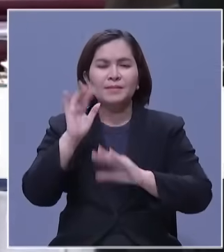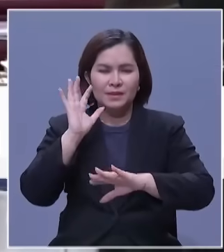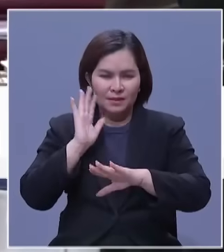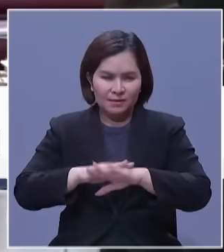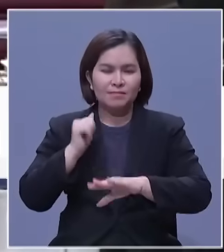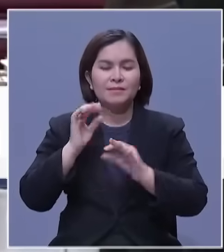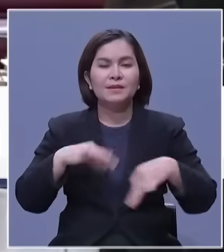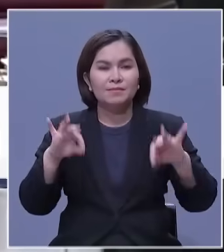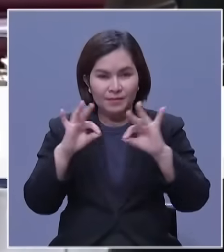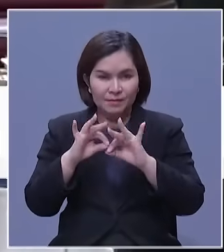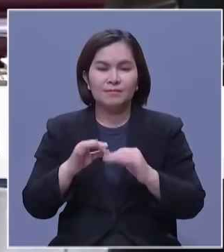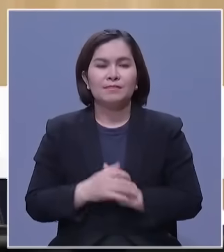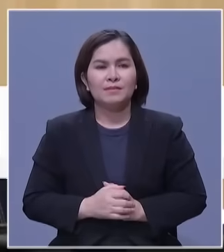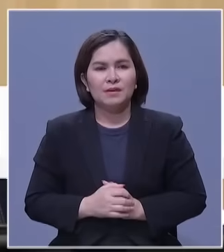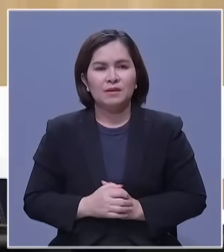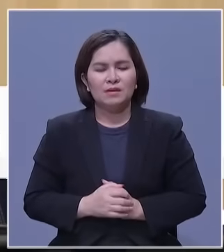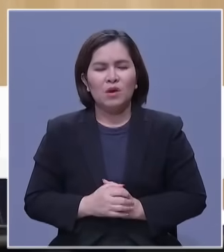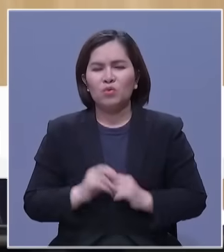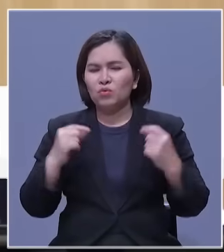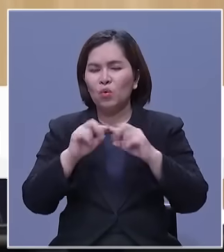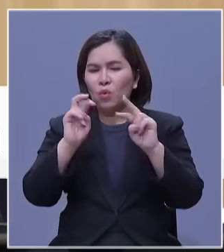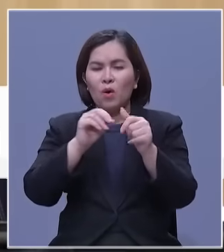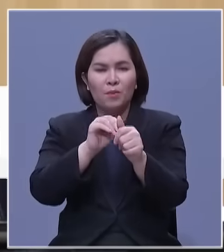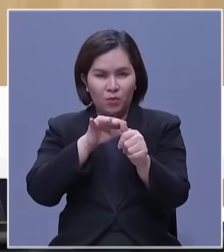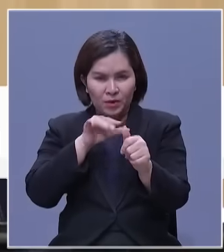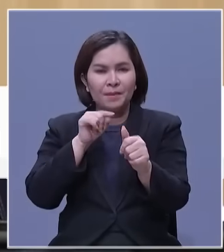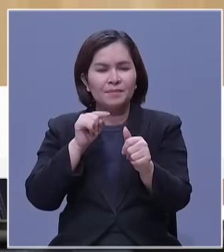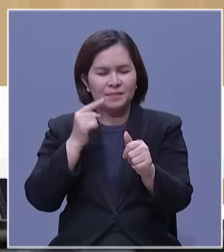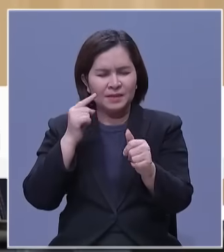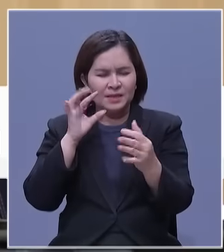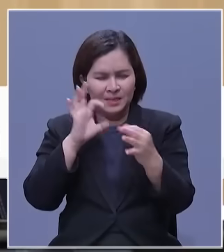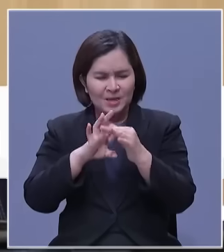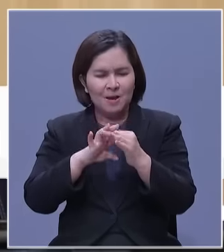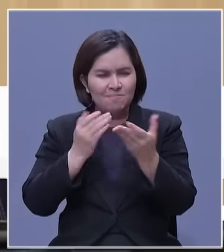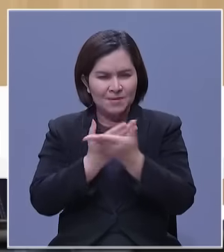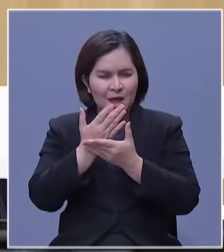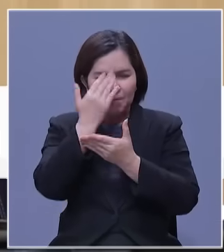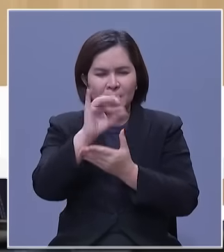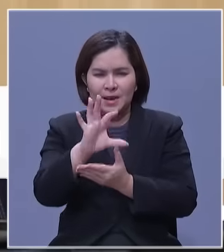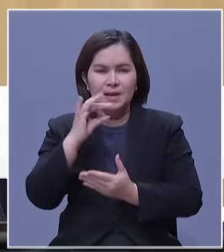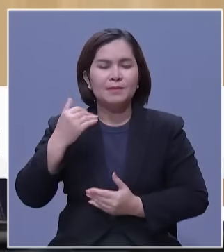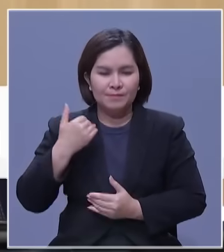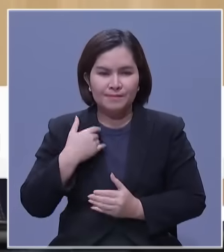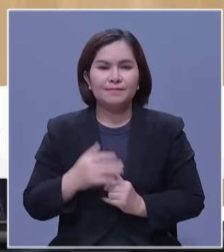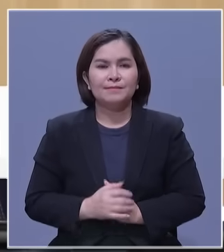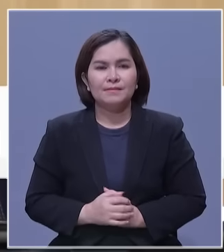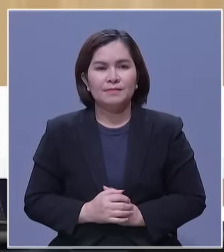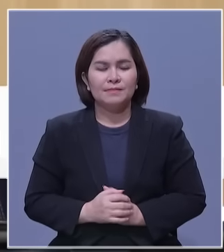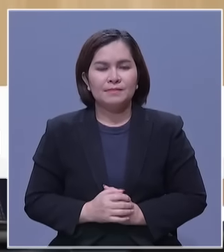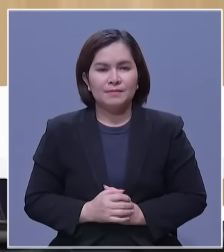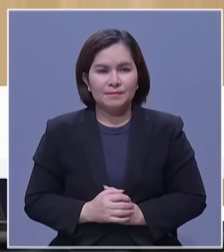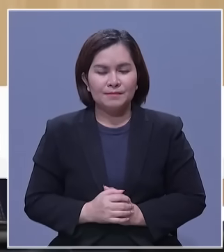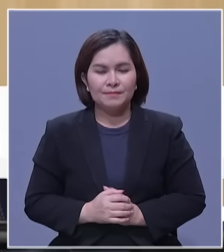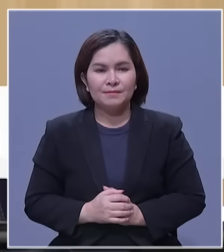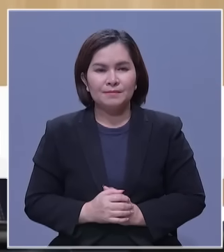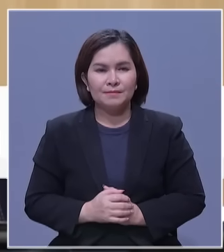งลีดเดอร์ชิพความเป็นผู้นำก็มีส่วนในการตัดสินใจด้วยนะครับโดยความเห็นของพลตำรวจเอก